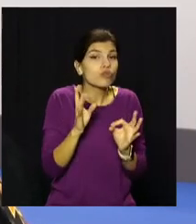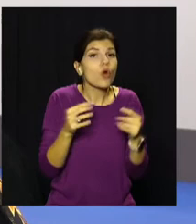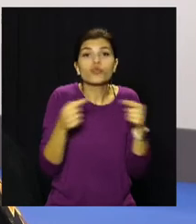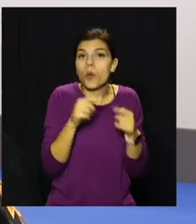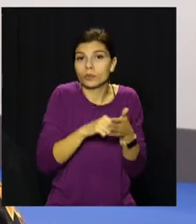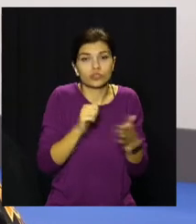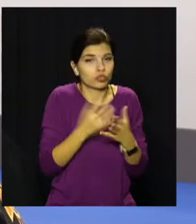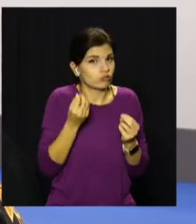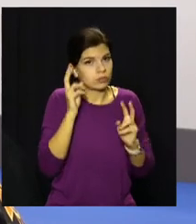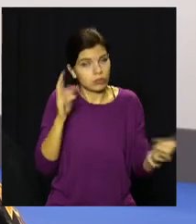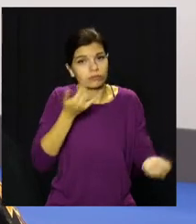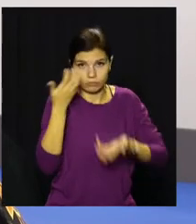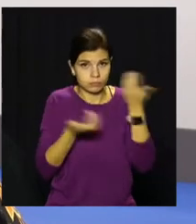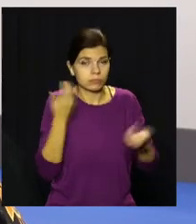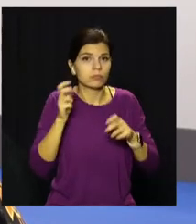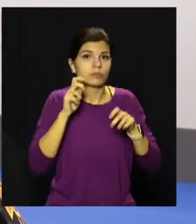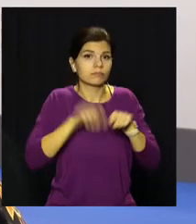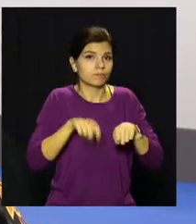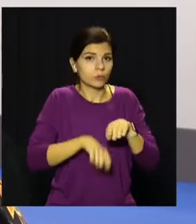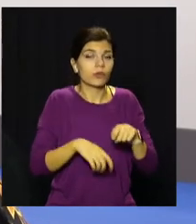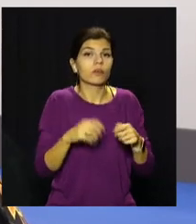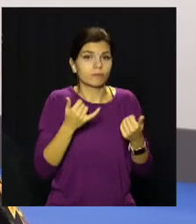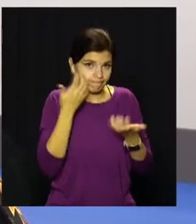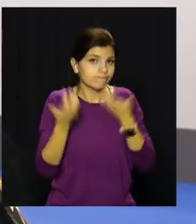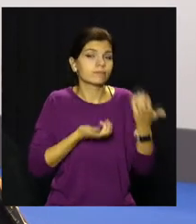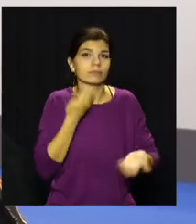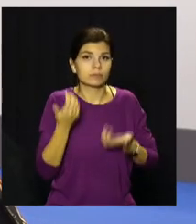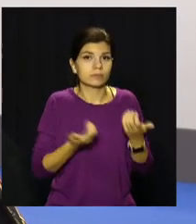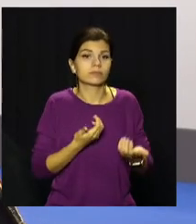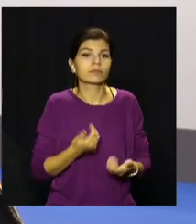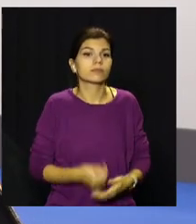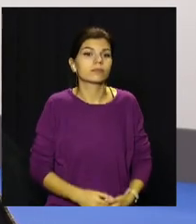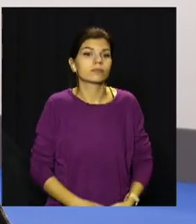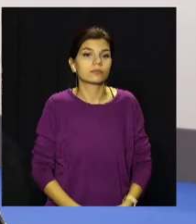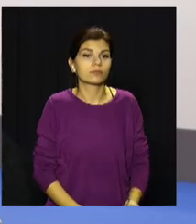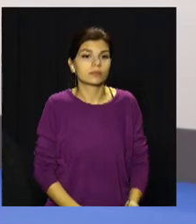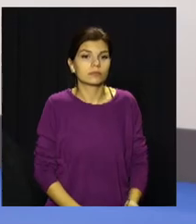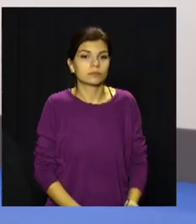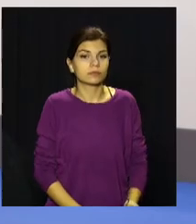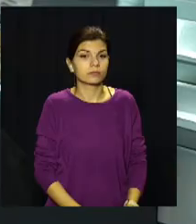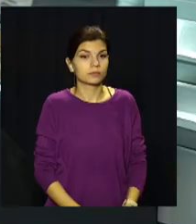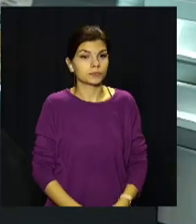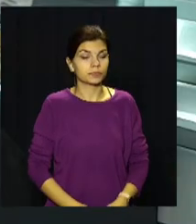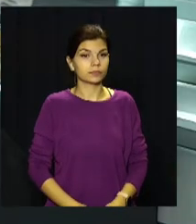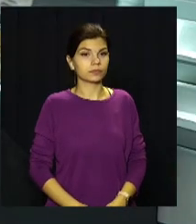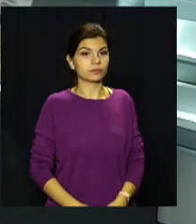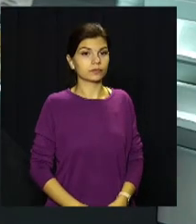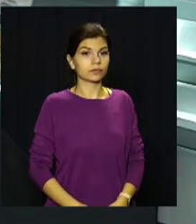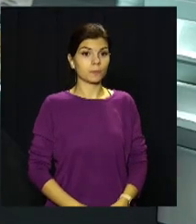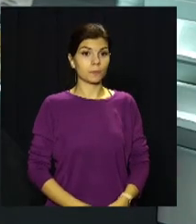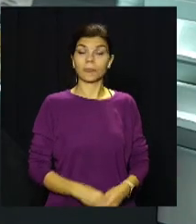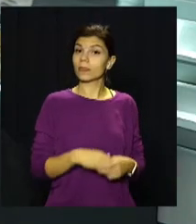проте остаточну причину будуть казати правоохоронні органи. Тривають розслідування слідчо-оперативної групи.